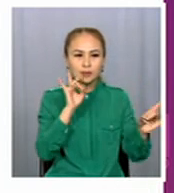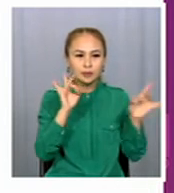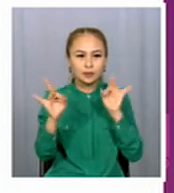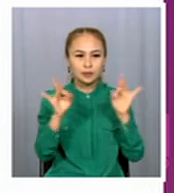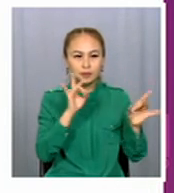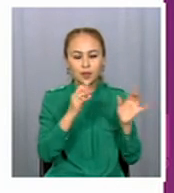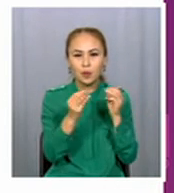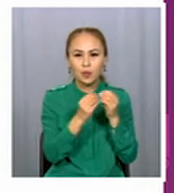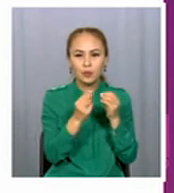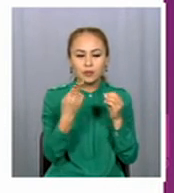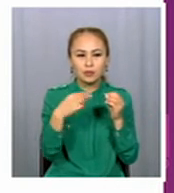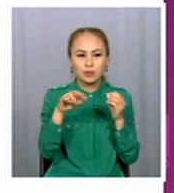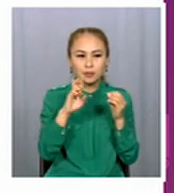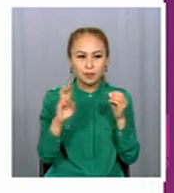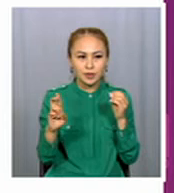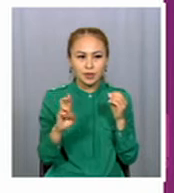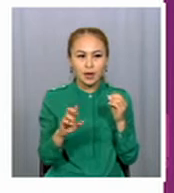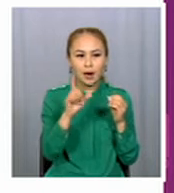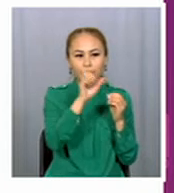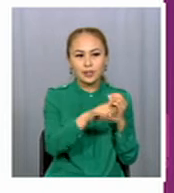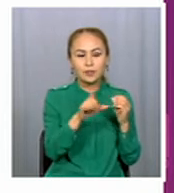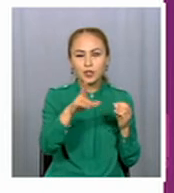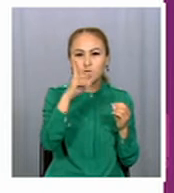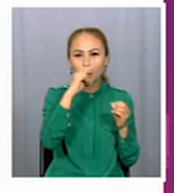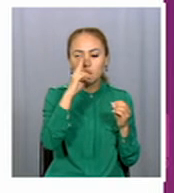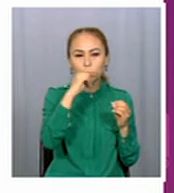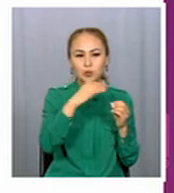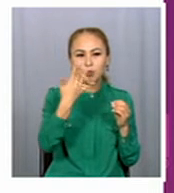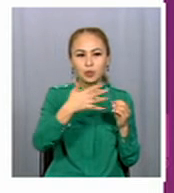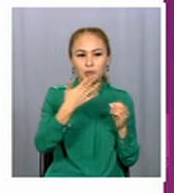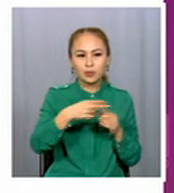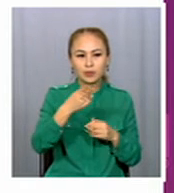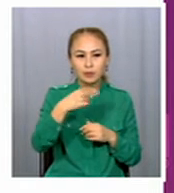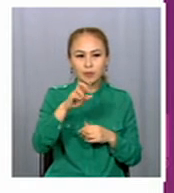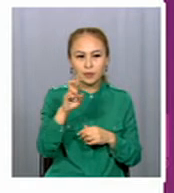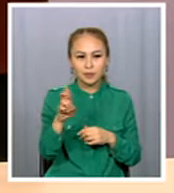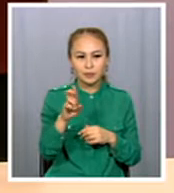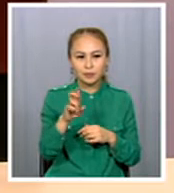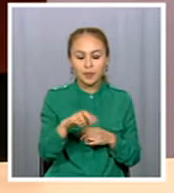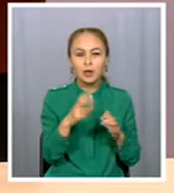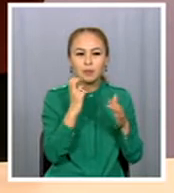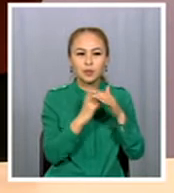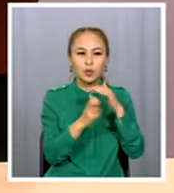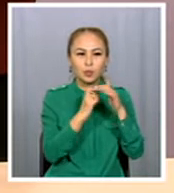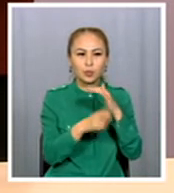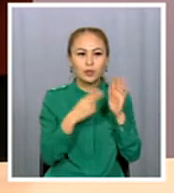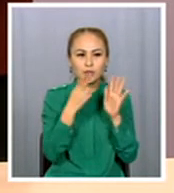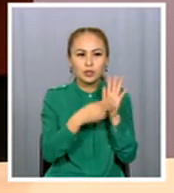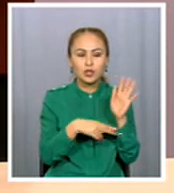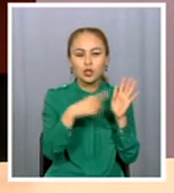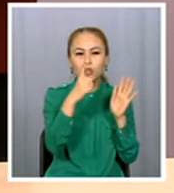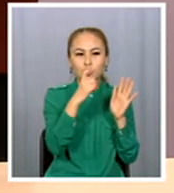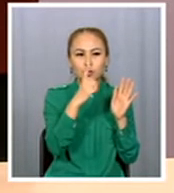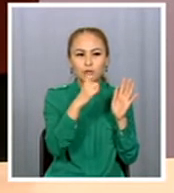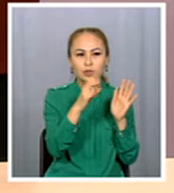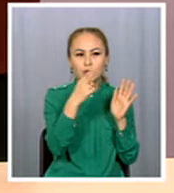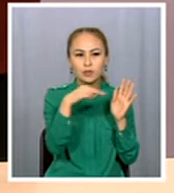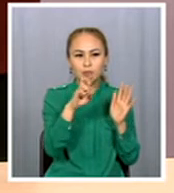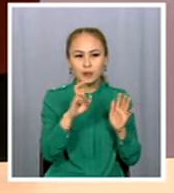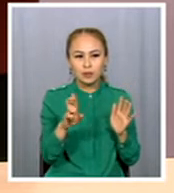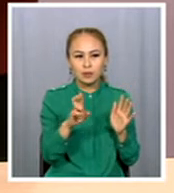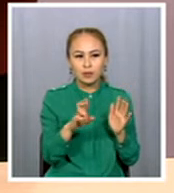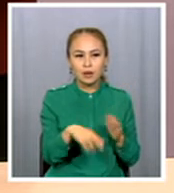10 децибел, адамдардың сөйлесуі 50 децибел, метро пойызы 100